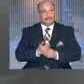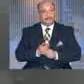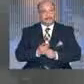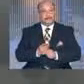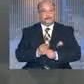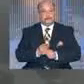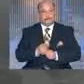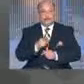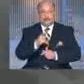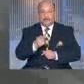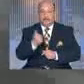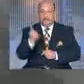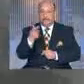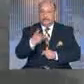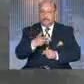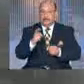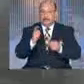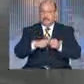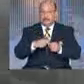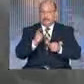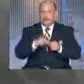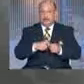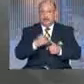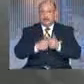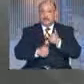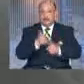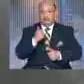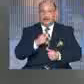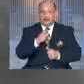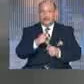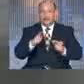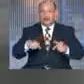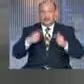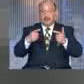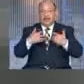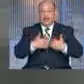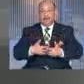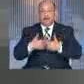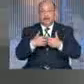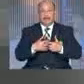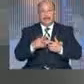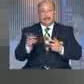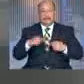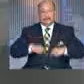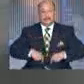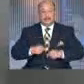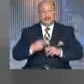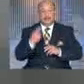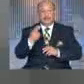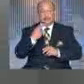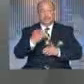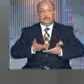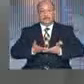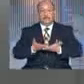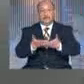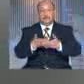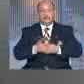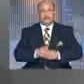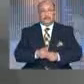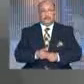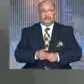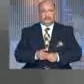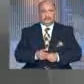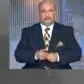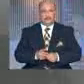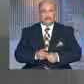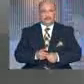والماليه والمعنويه، ومازال لنا كان المحبه للدرب نتاع تونس. جيل يفكر ويبدع، نافس ورفع رايه